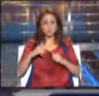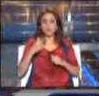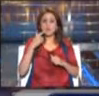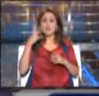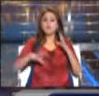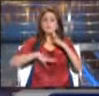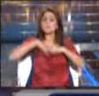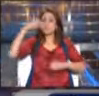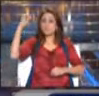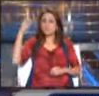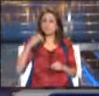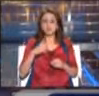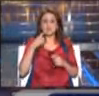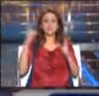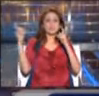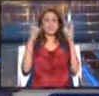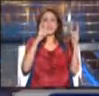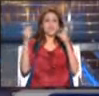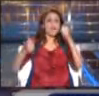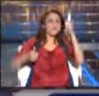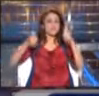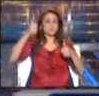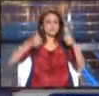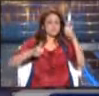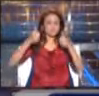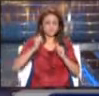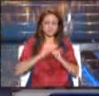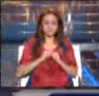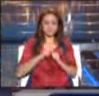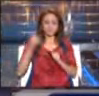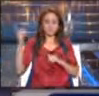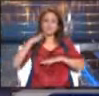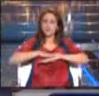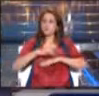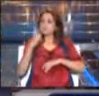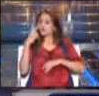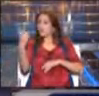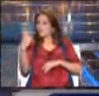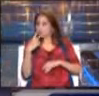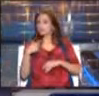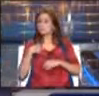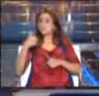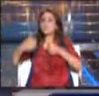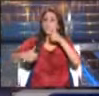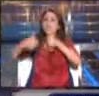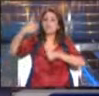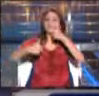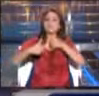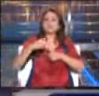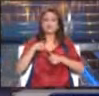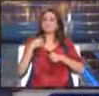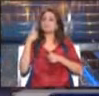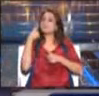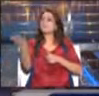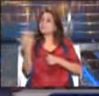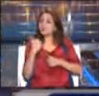شعب تنافسي، شعب يقدر الرأي والرأي الآخر، لأن المنافسة يعني